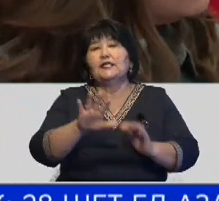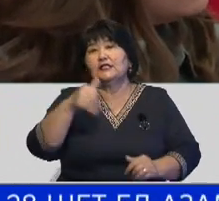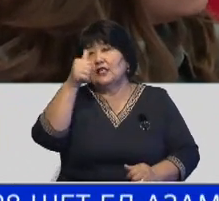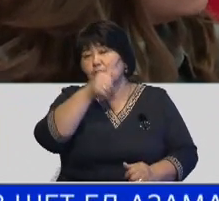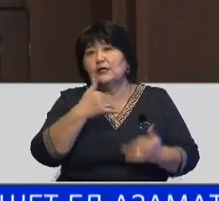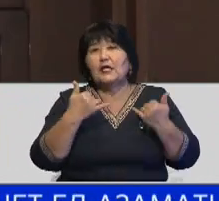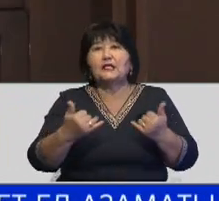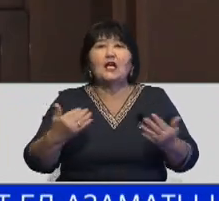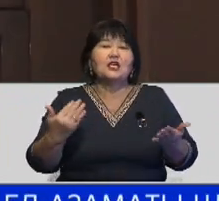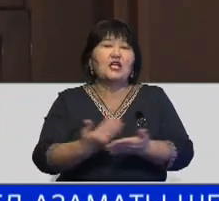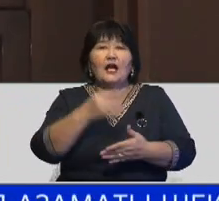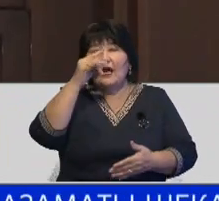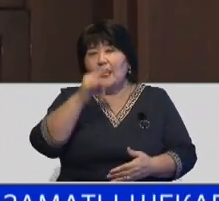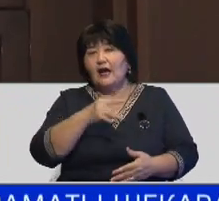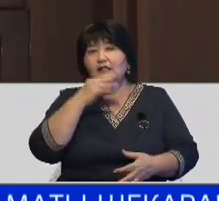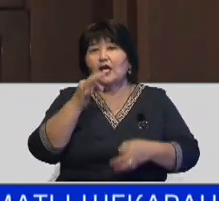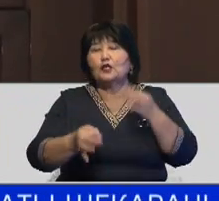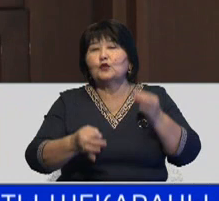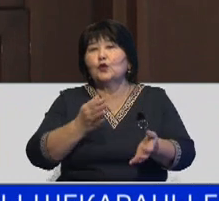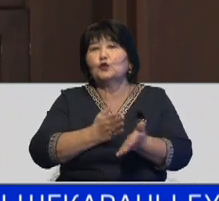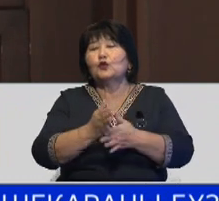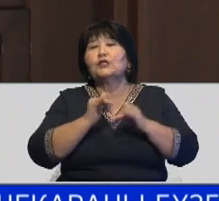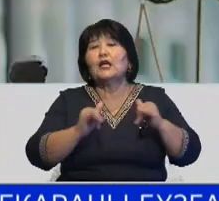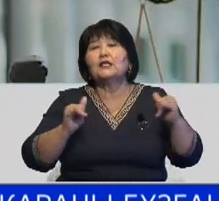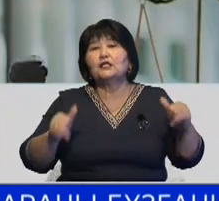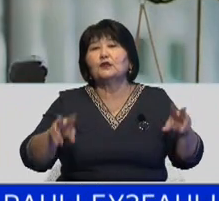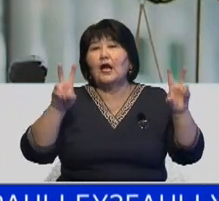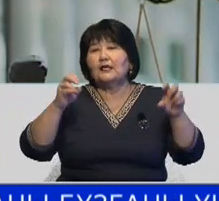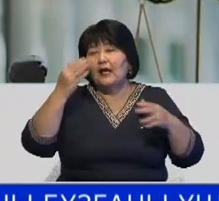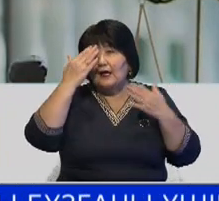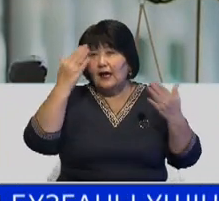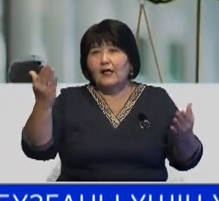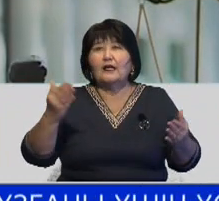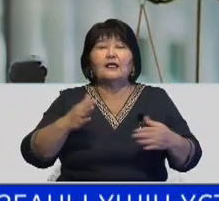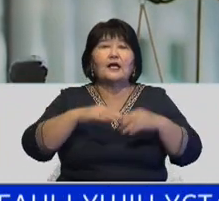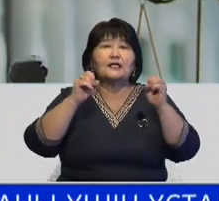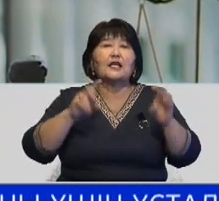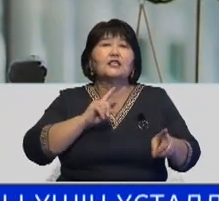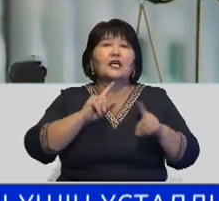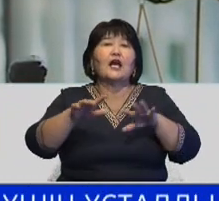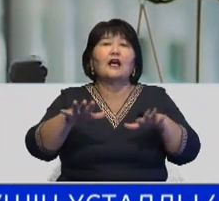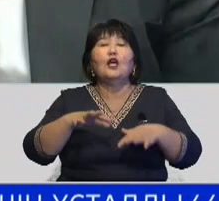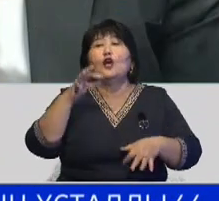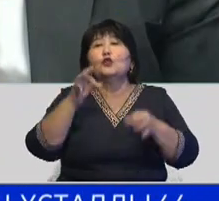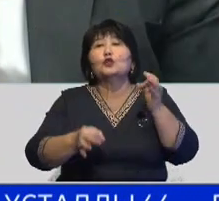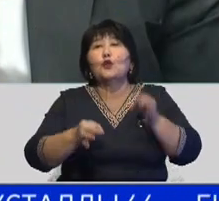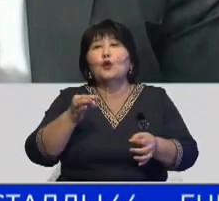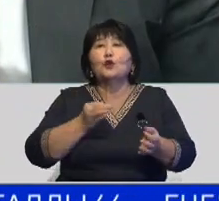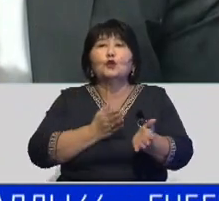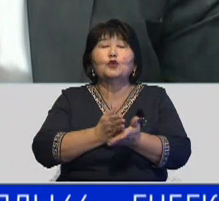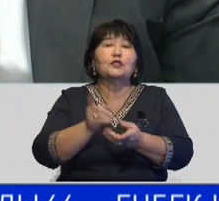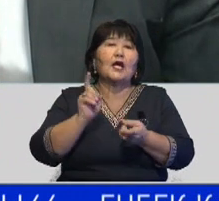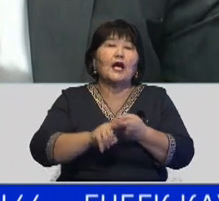жылдығына арналған жаңа Қазақстандағы сот жүйесін жетілдіру атты халықаралық ғылыми тәжірибелік конференцияда сот жүйесіне